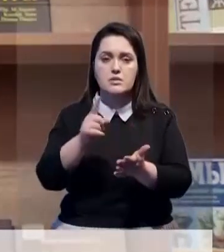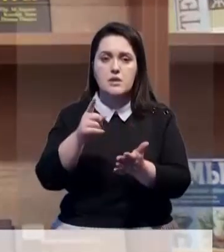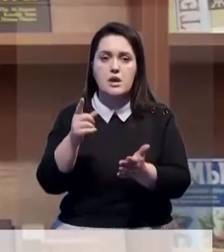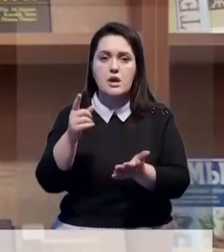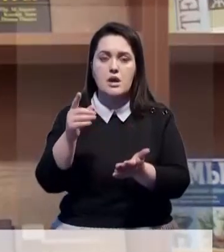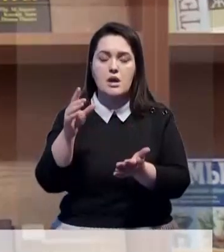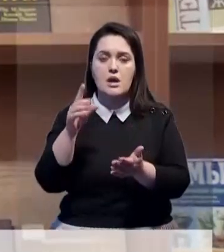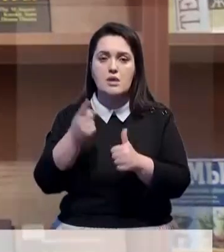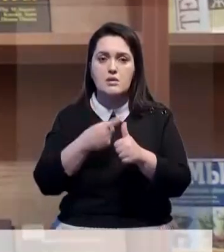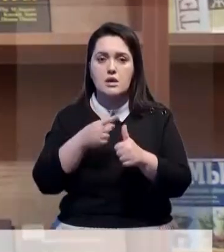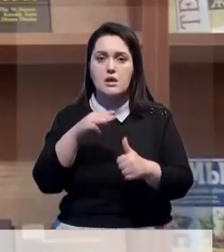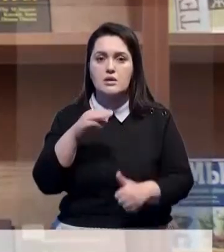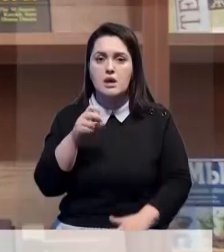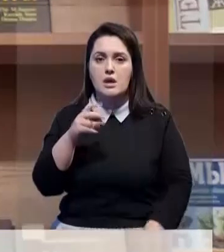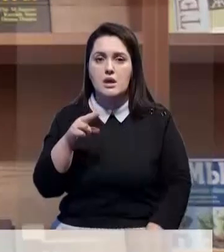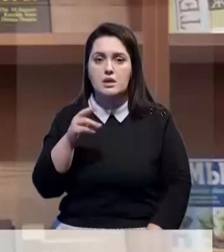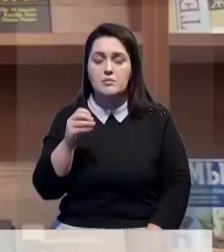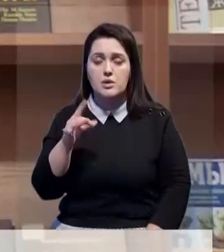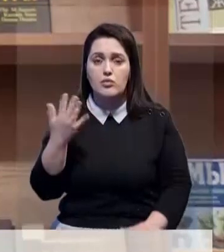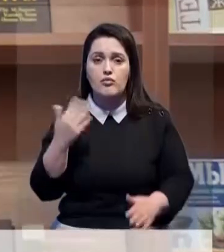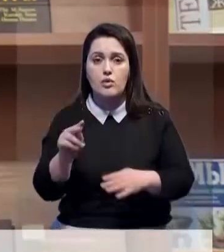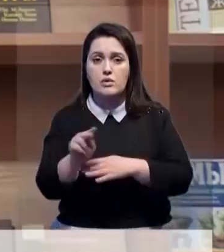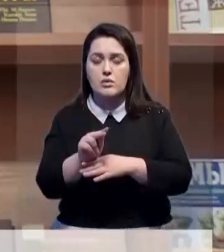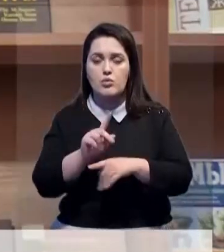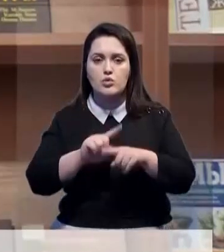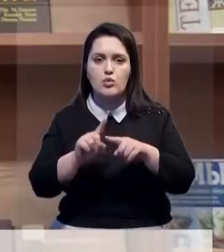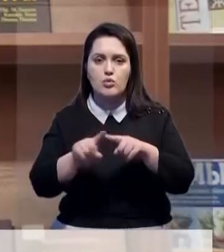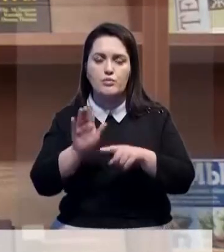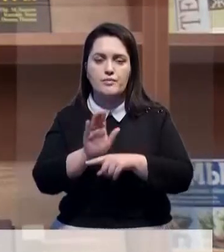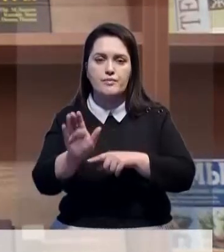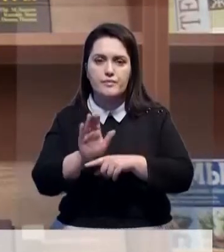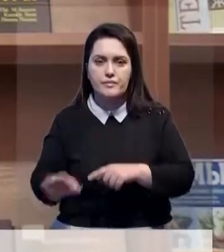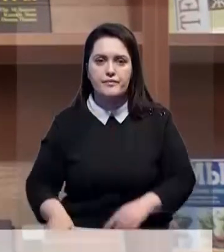мы назвали «Дала дептере». Книга прошла редактуру и близка к публикации.